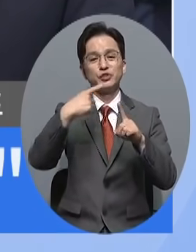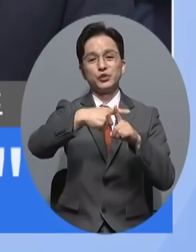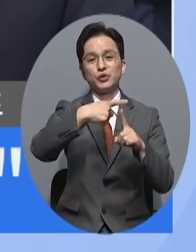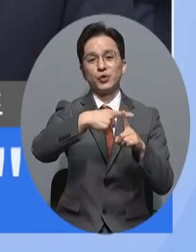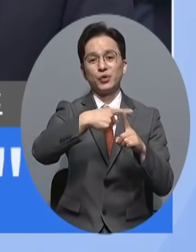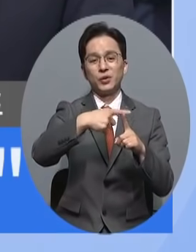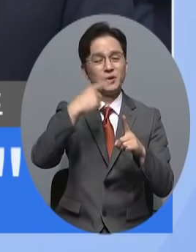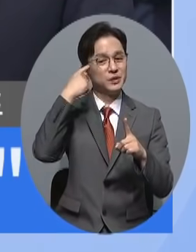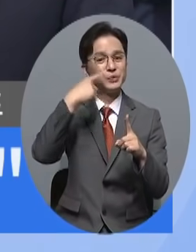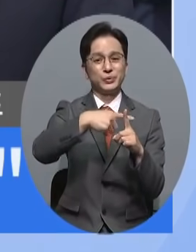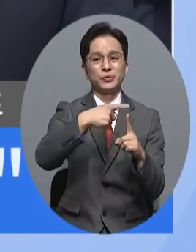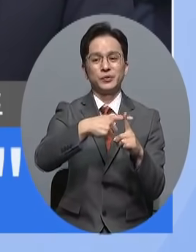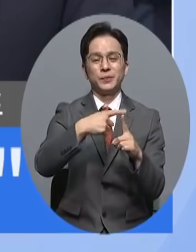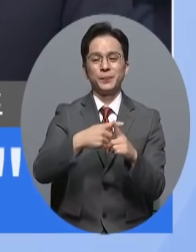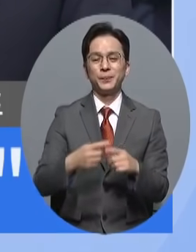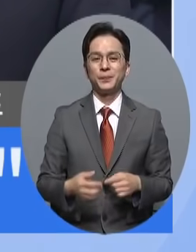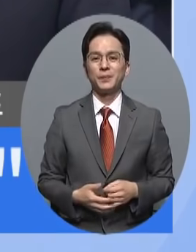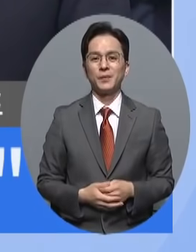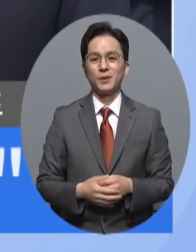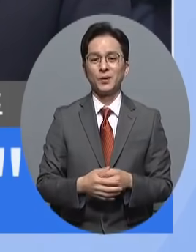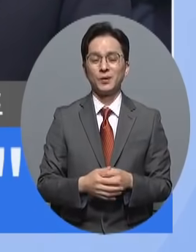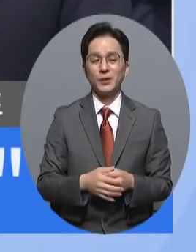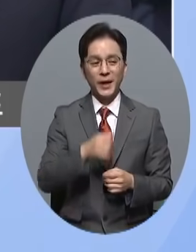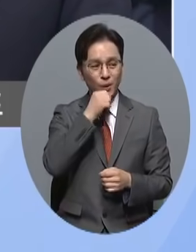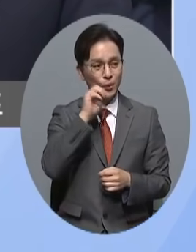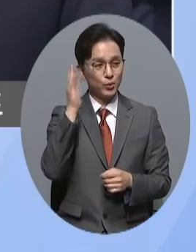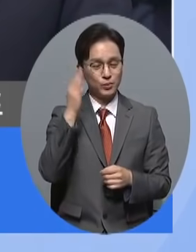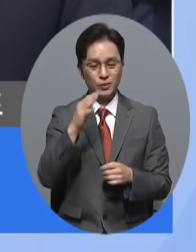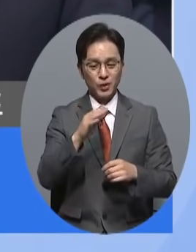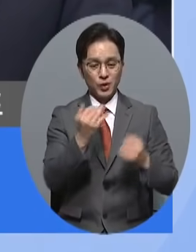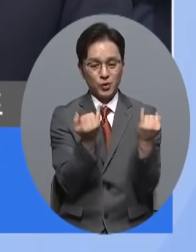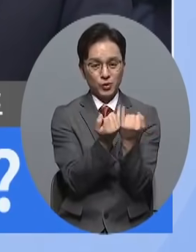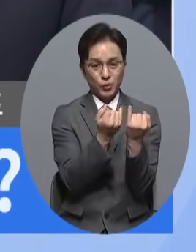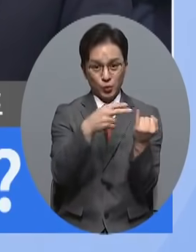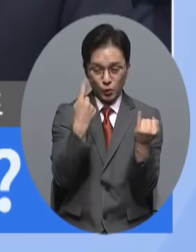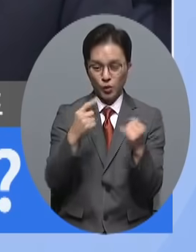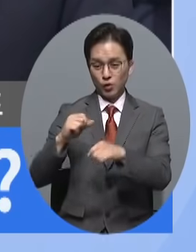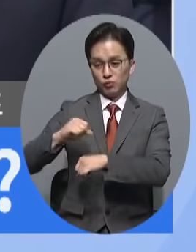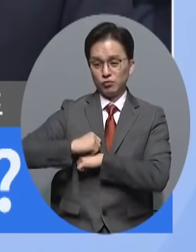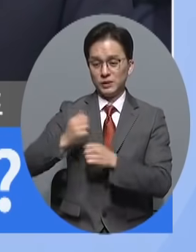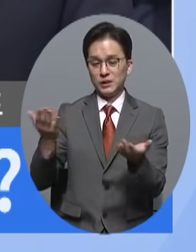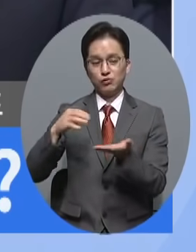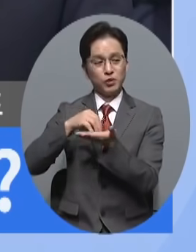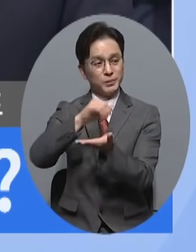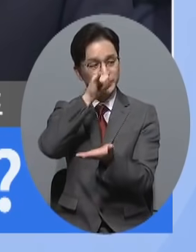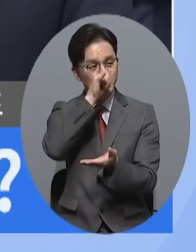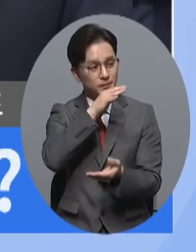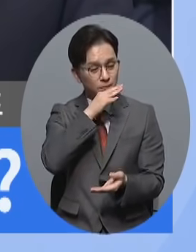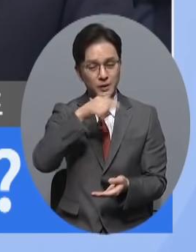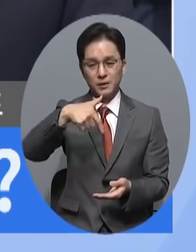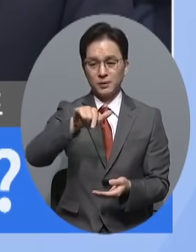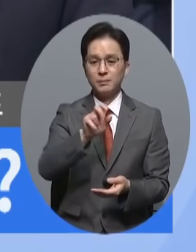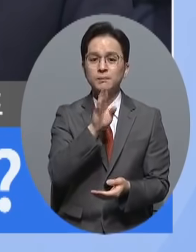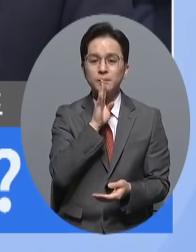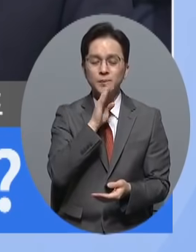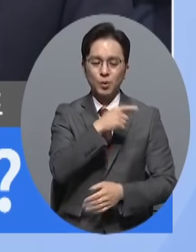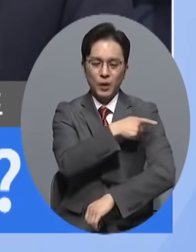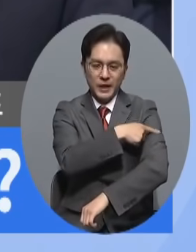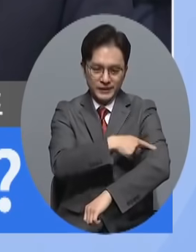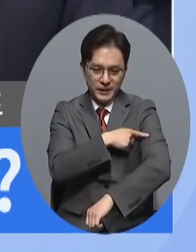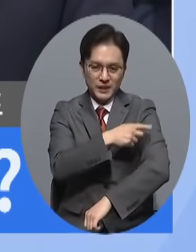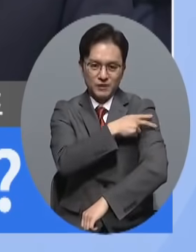부분을 열어놓고 있고 또 하사관으로 들어가기 때문에 상당히 좋은 직장의 개념도 있고요. 그런데 과연 이제 이스라엘이나 스웨덴이나 이런